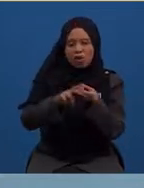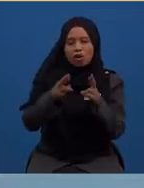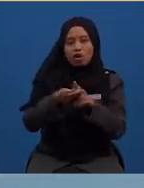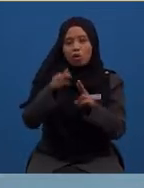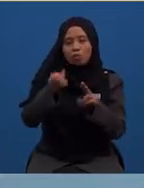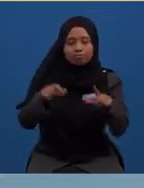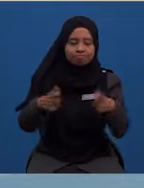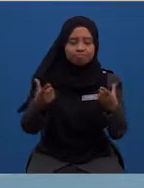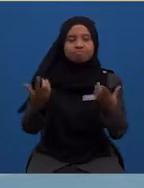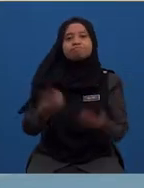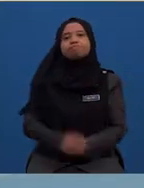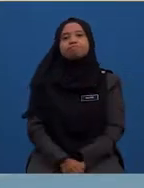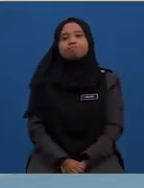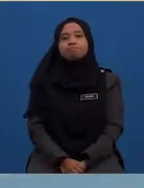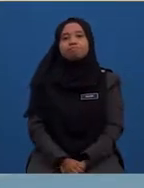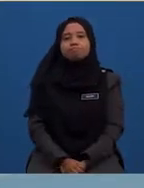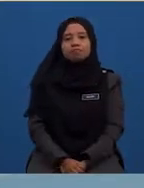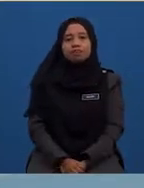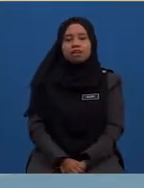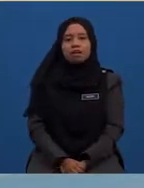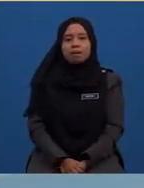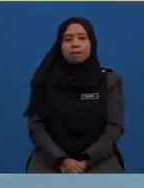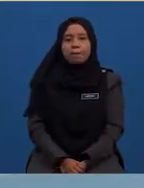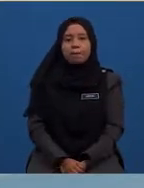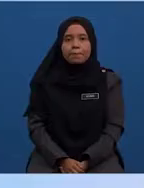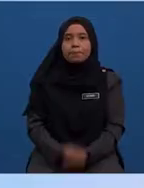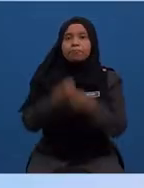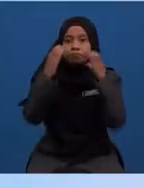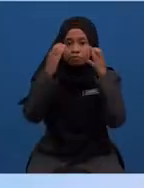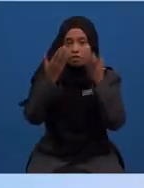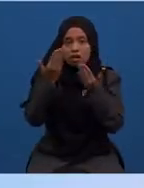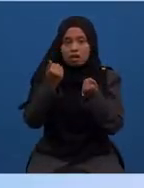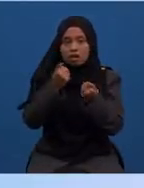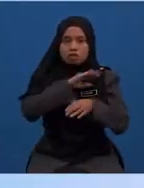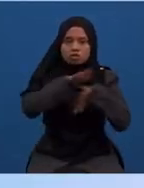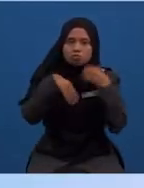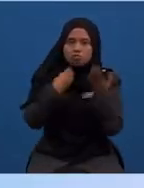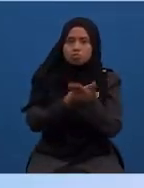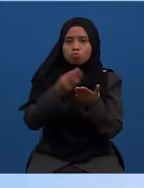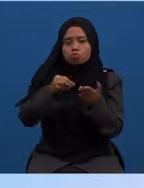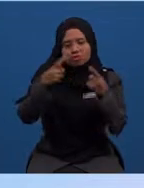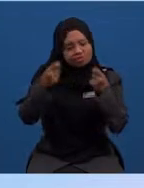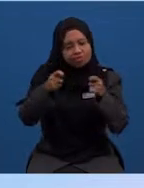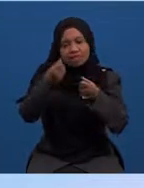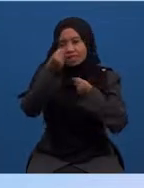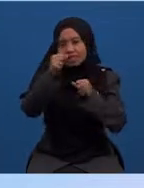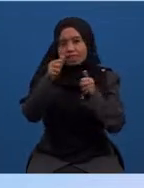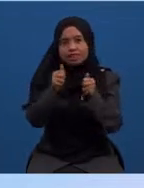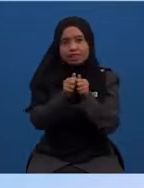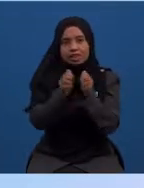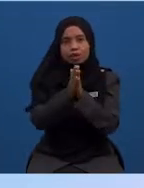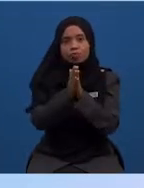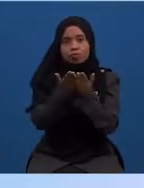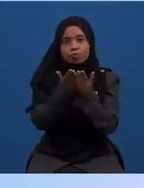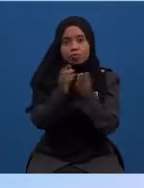rakan-rakan anda yang lain. Ha, cikgu harap murid-murid sudah bersedia dengan